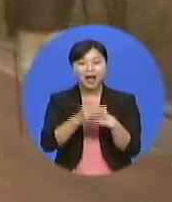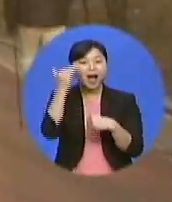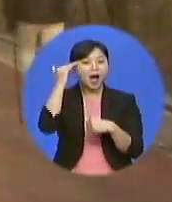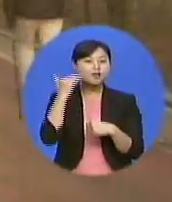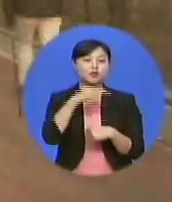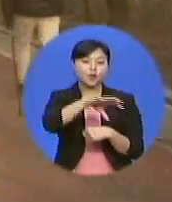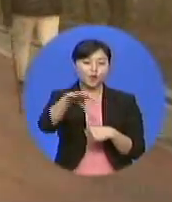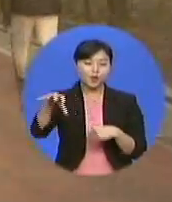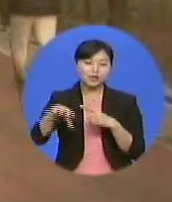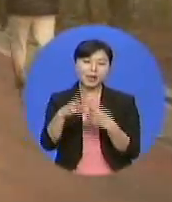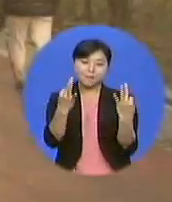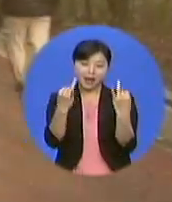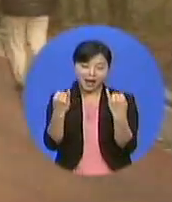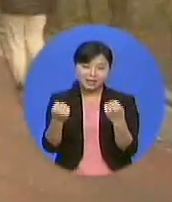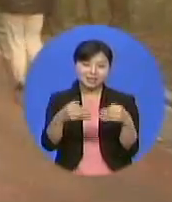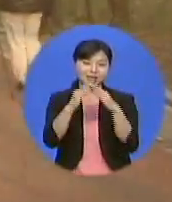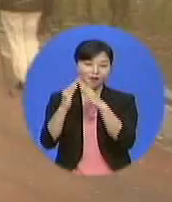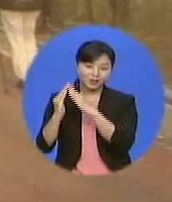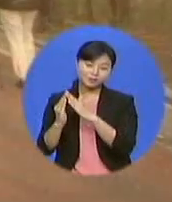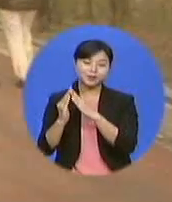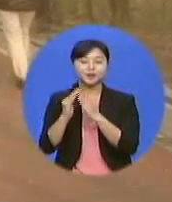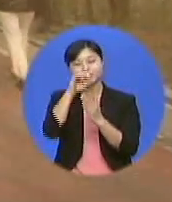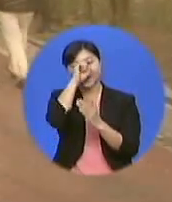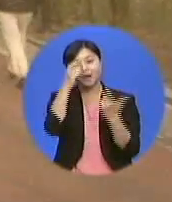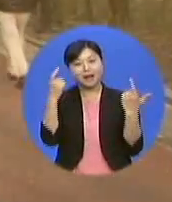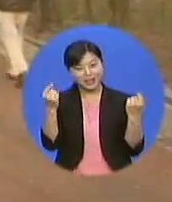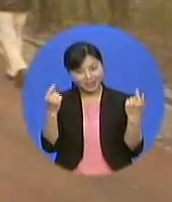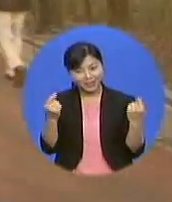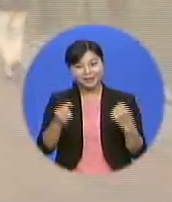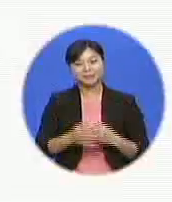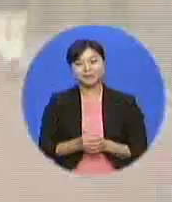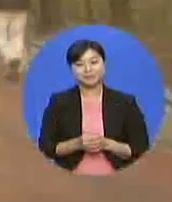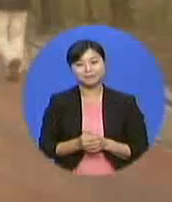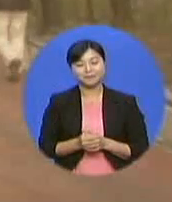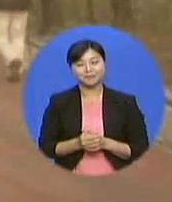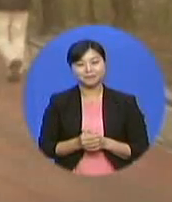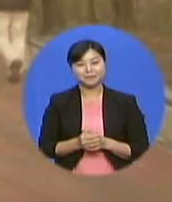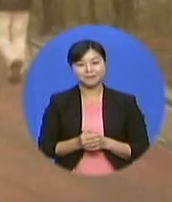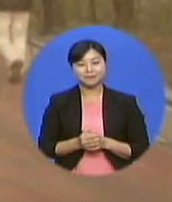수 있도록 힘찬 응원의 박수를 보낸다.